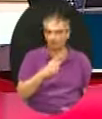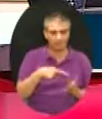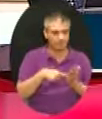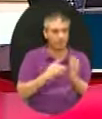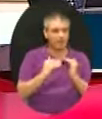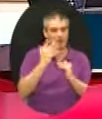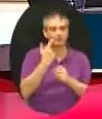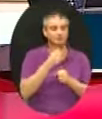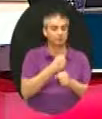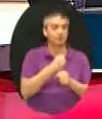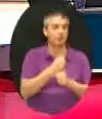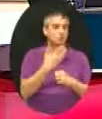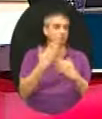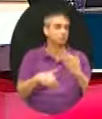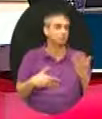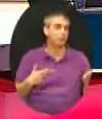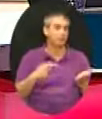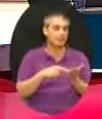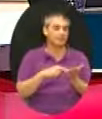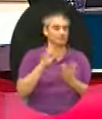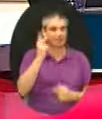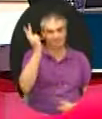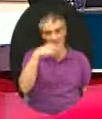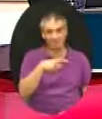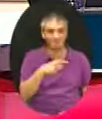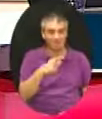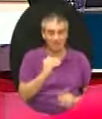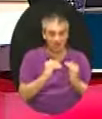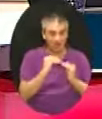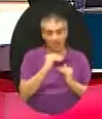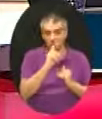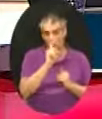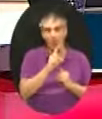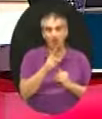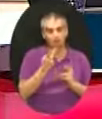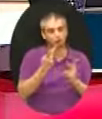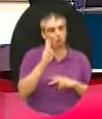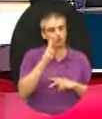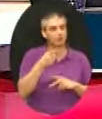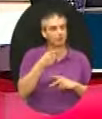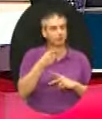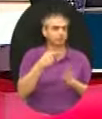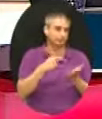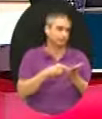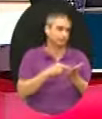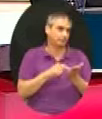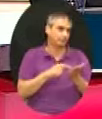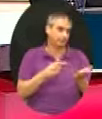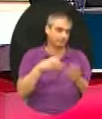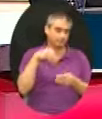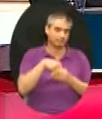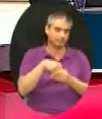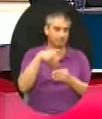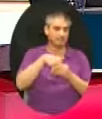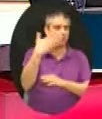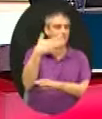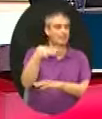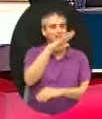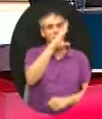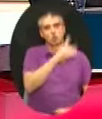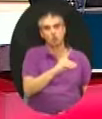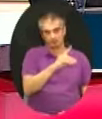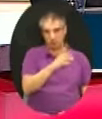עלייה באלקטורים בסופו של דבר, כי צריך להבין שהעלייה הזאת אולי היא באה יותר בעקבות ההצבעה במדינות